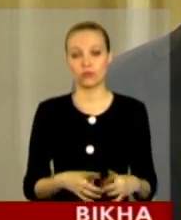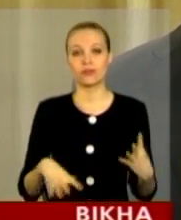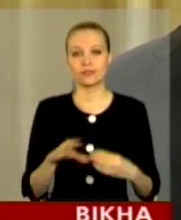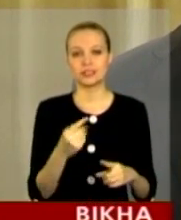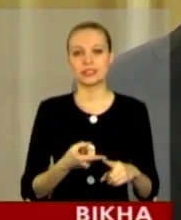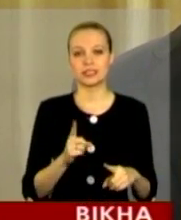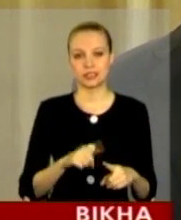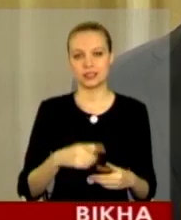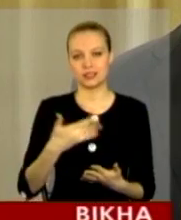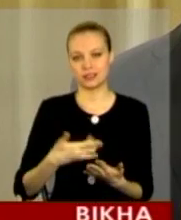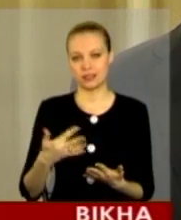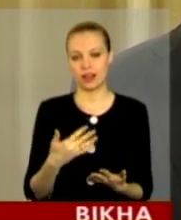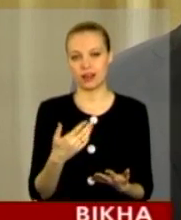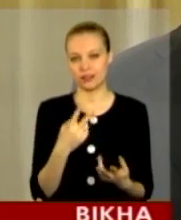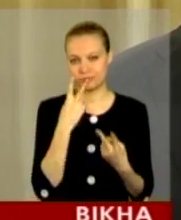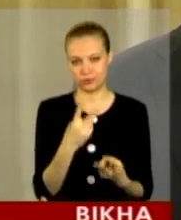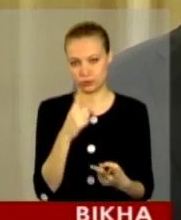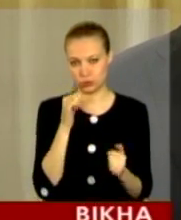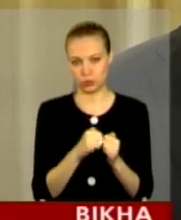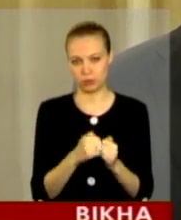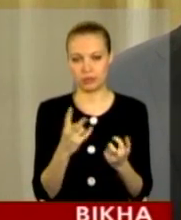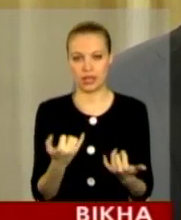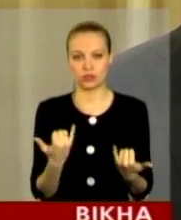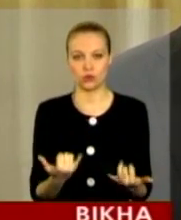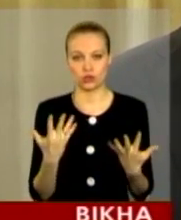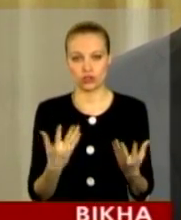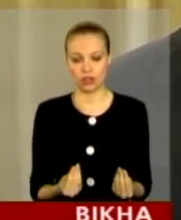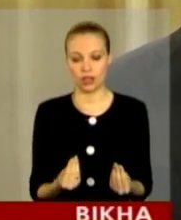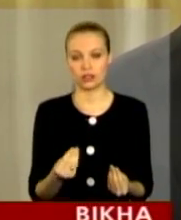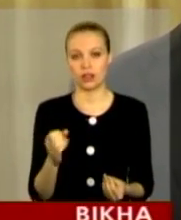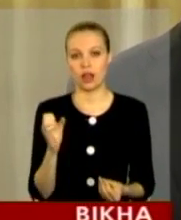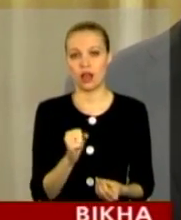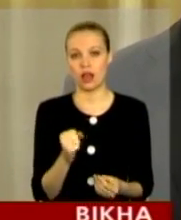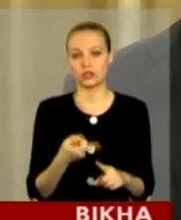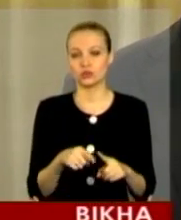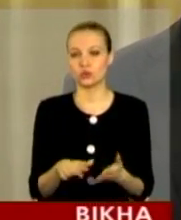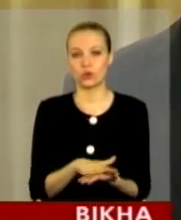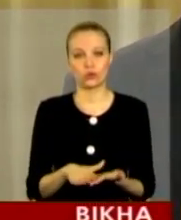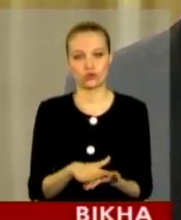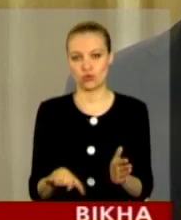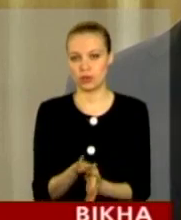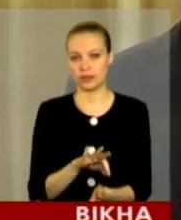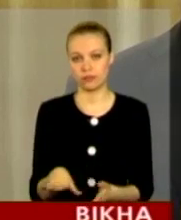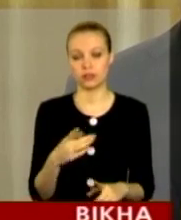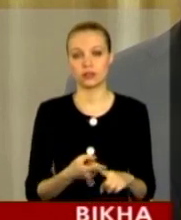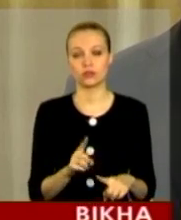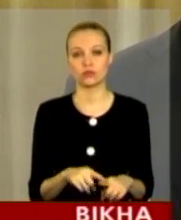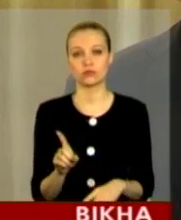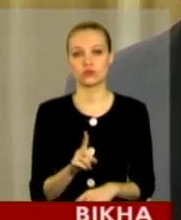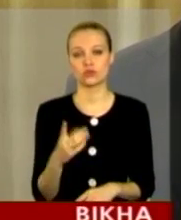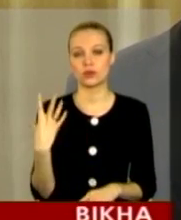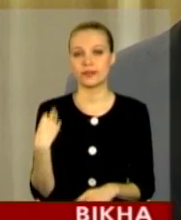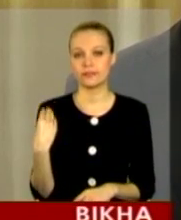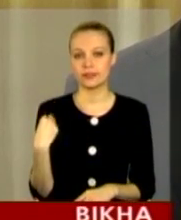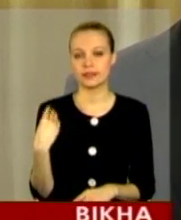всі ці сценарії виглядають глупими на сьогоднішній день, з того нічого не вийде, тому що